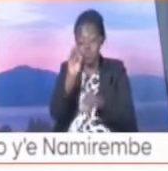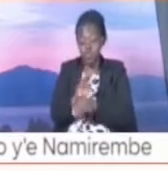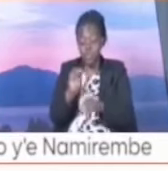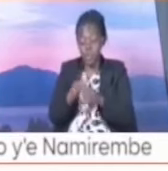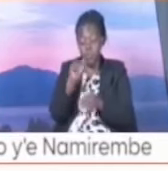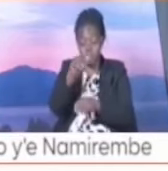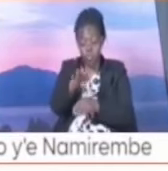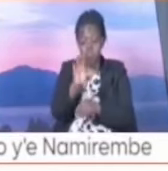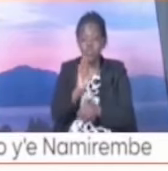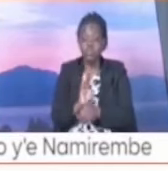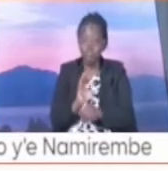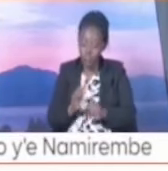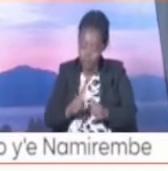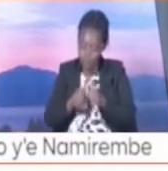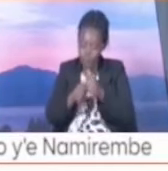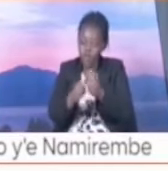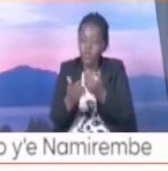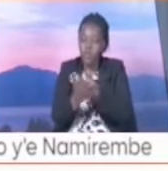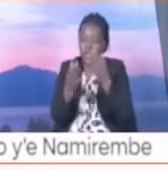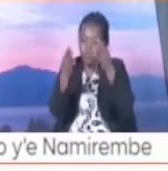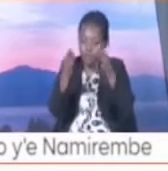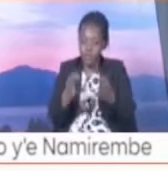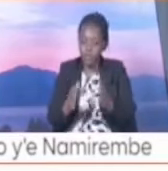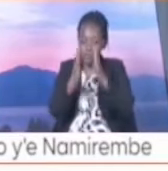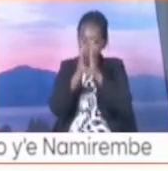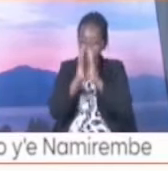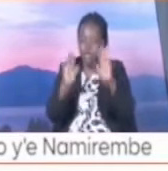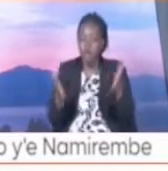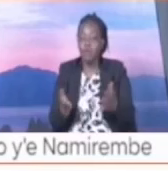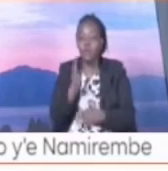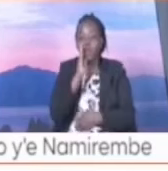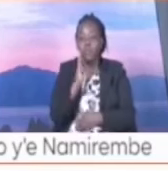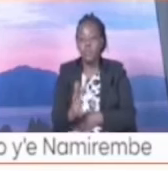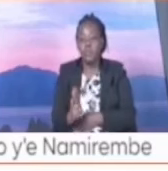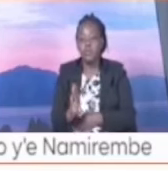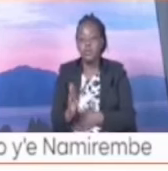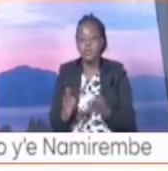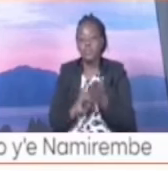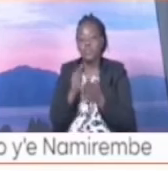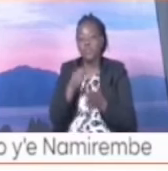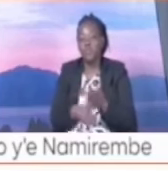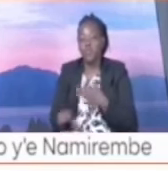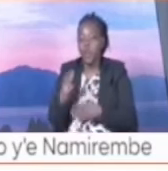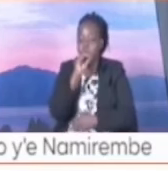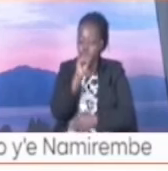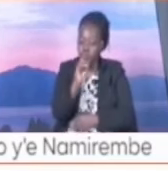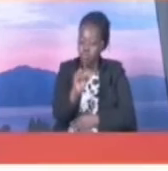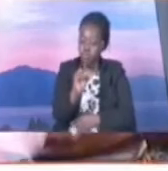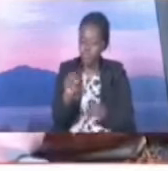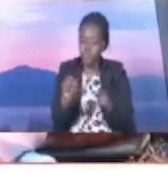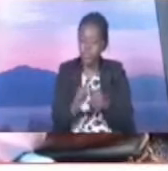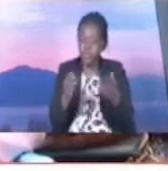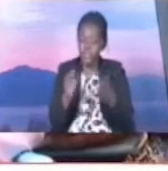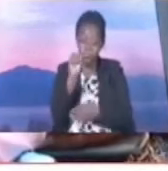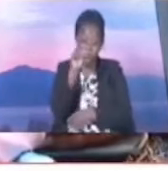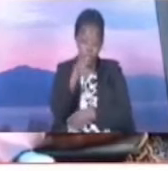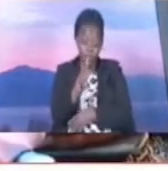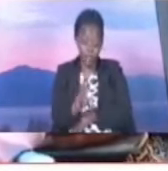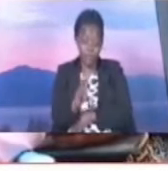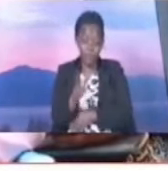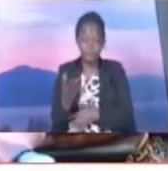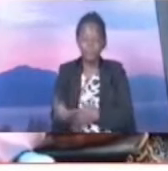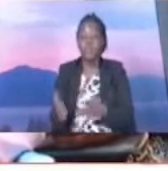ebweru bagoberera bulungi byonna eby'okusinza nga bwe bitambula, nga tweyambisa emizindaalo era nezi screens.